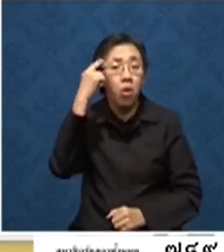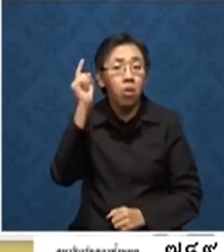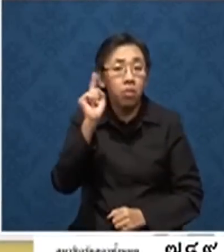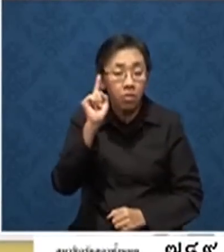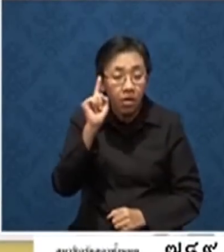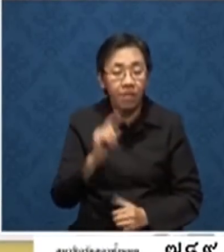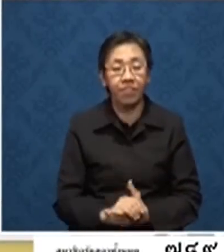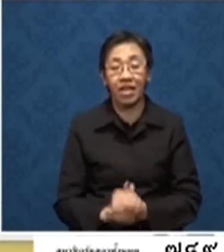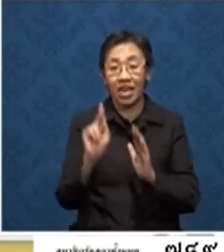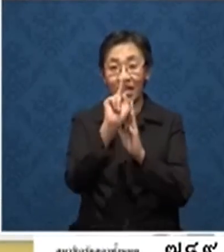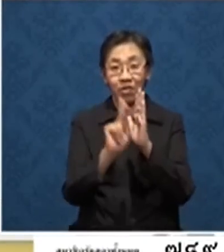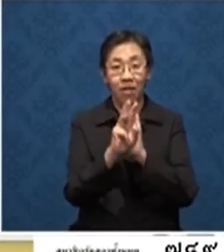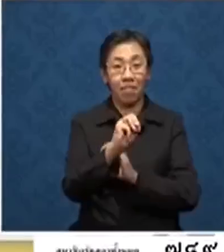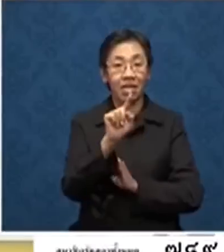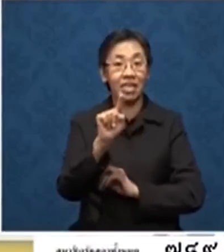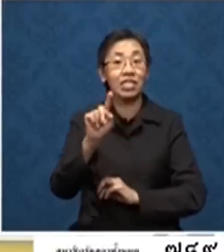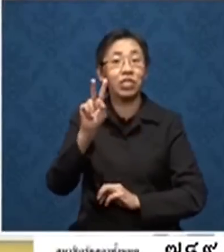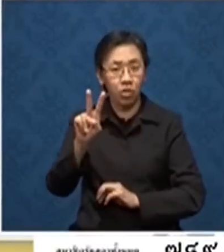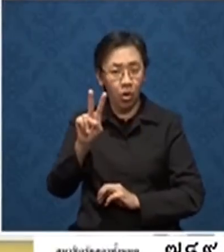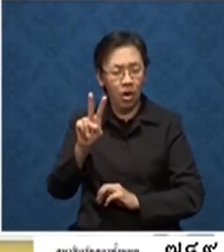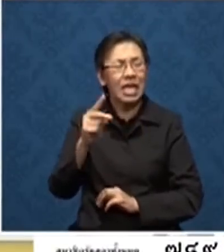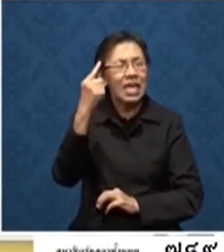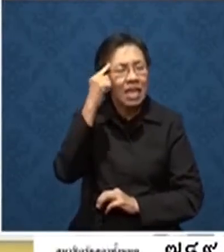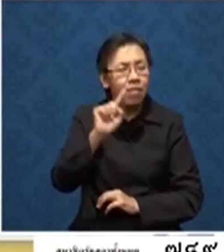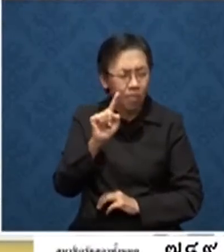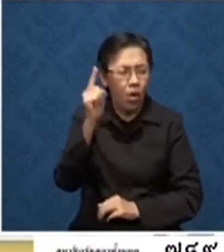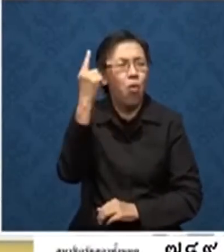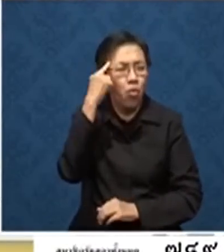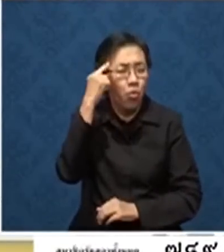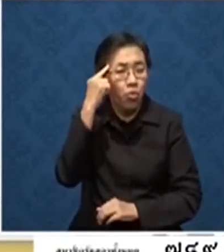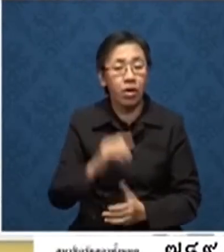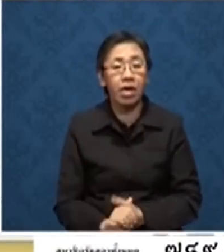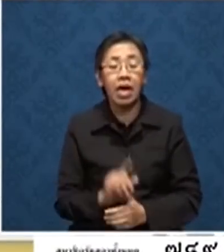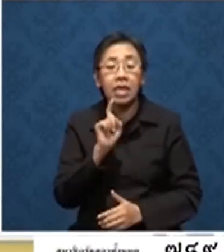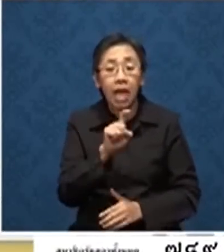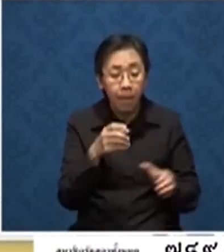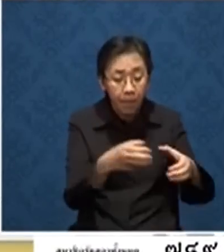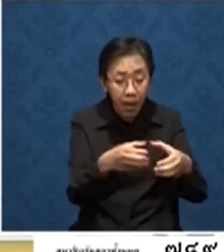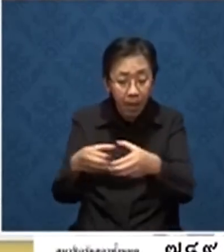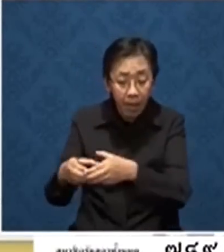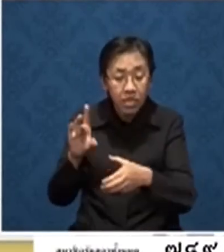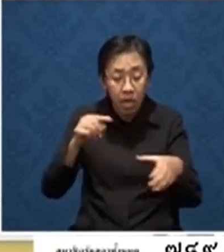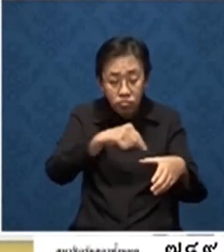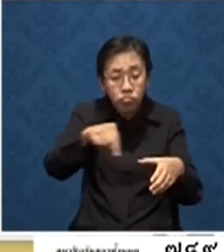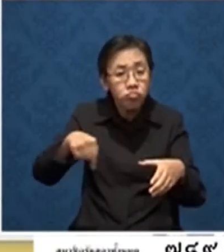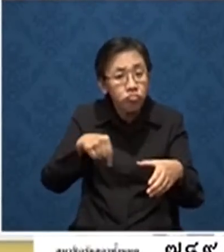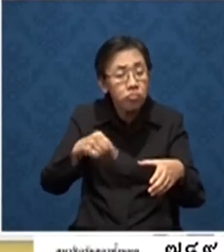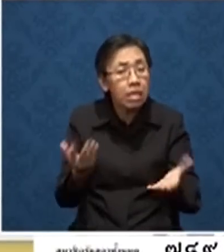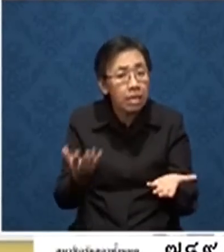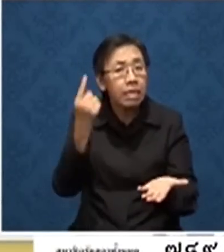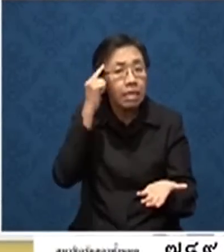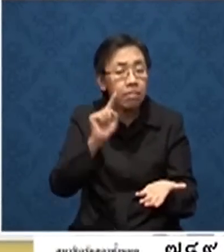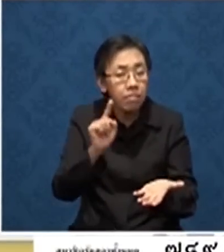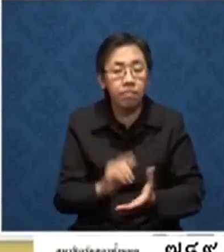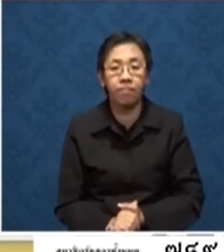เรื่องมาตรา 112เป็นยังไงแต่ผมอยากจะถามไปว่าอีก 7พรรคเนี่ยจะว่าไงนะครับ